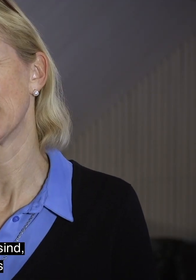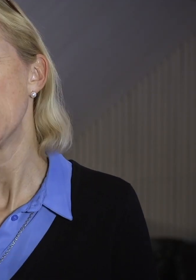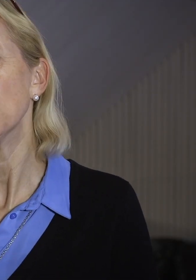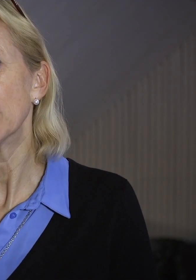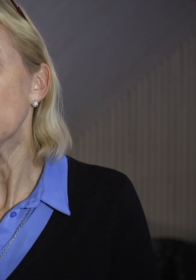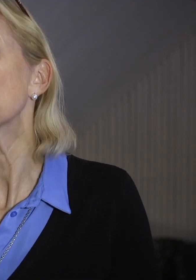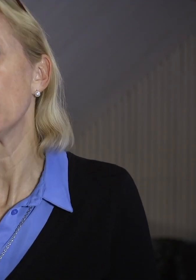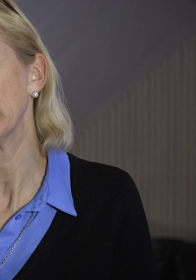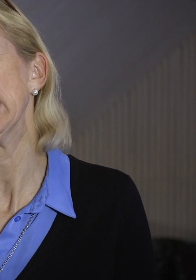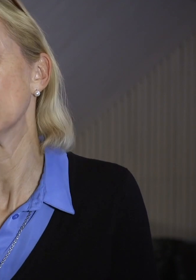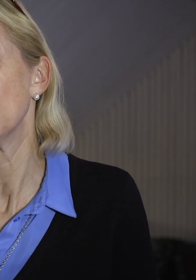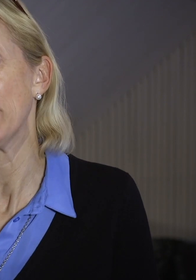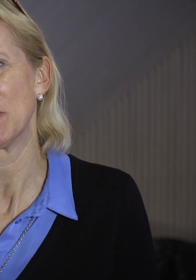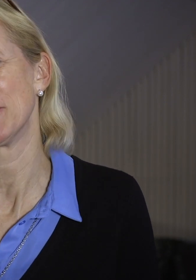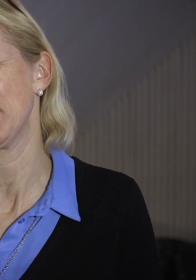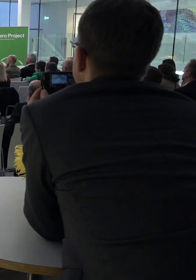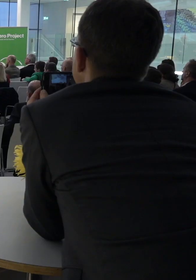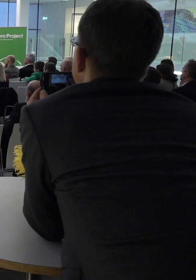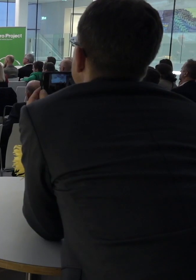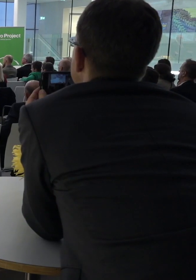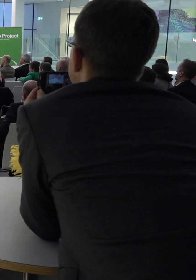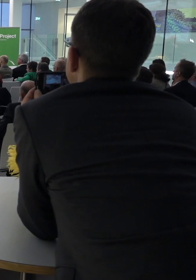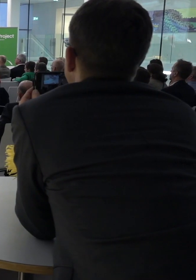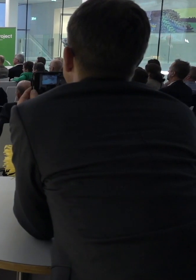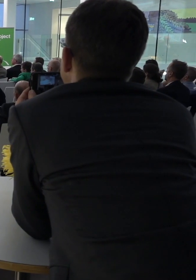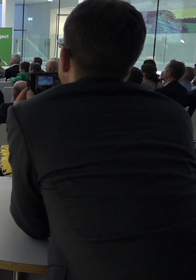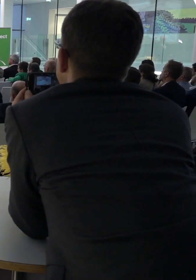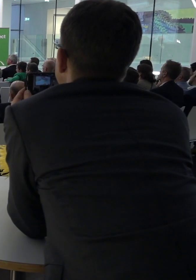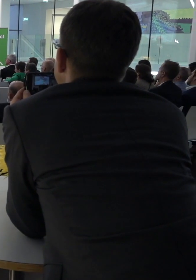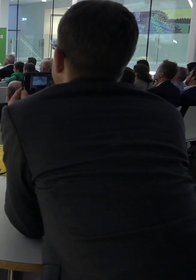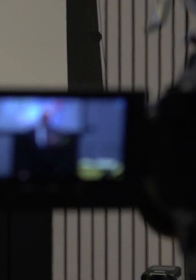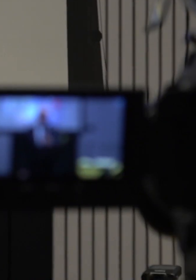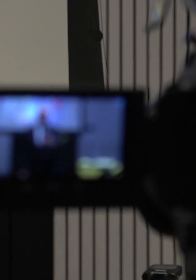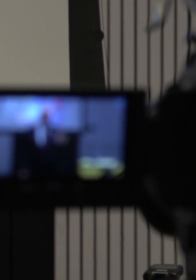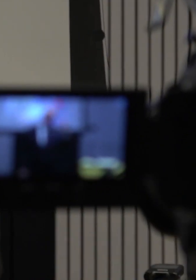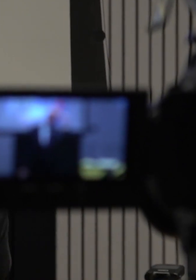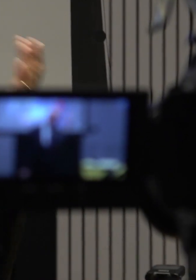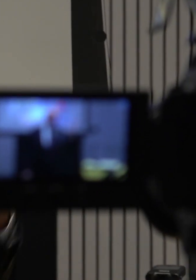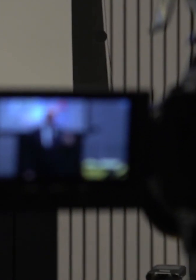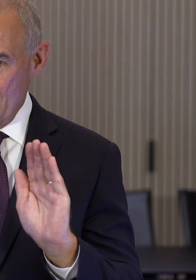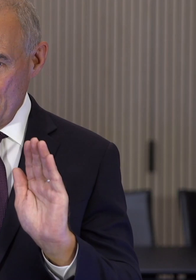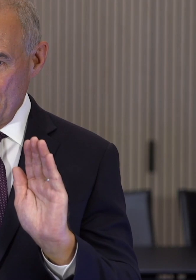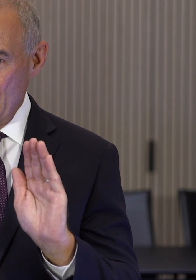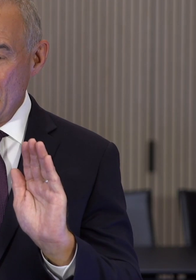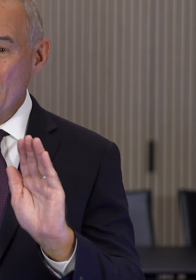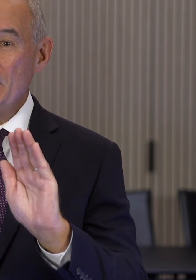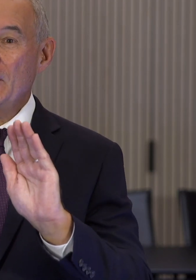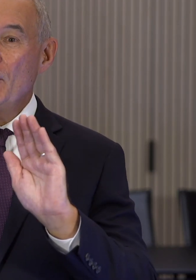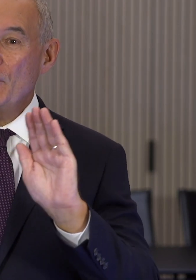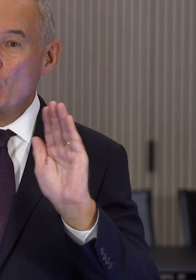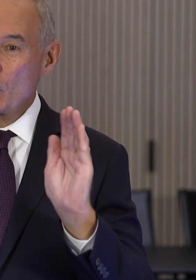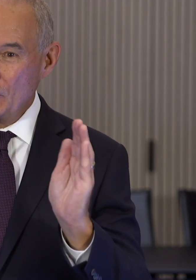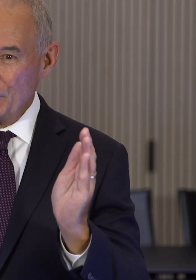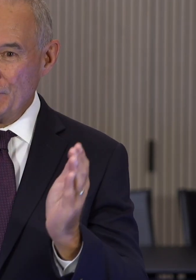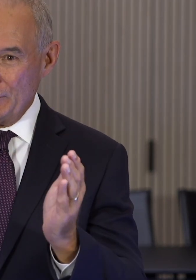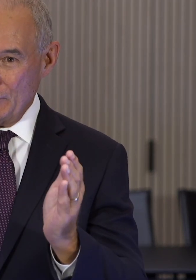verändert etwas und löst hoffentlich ein Schneeballsystem aus. There is no reason why Austria couldn't embrace this and become